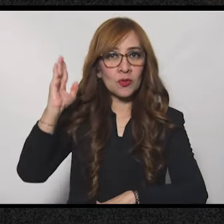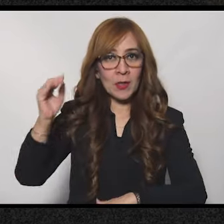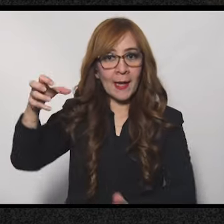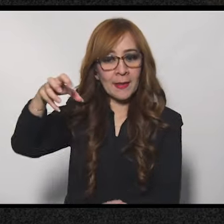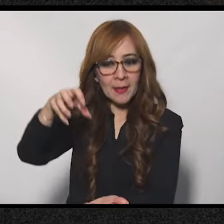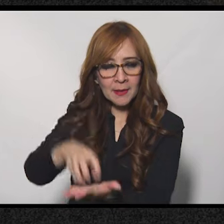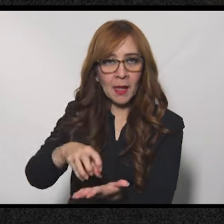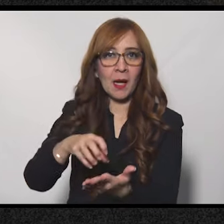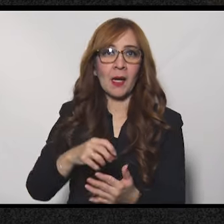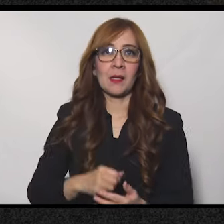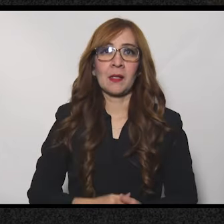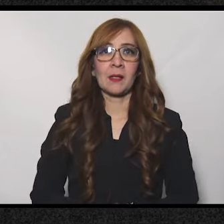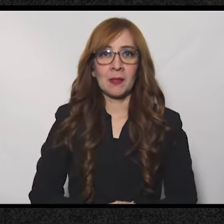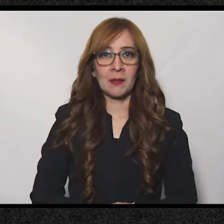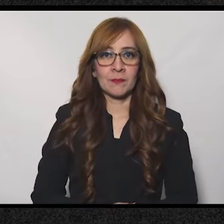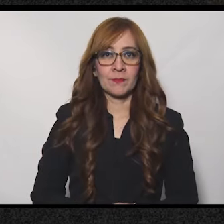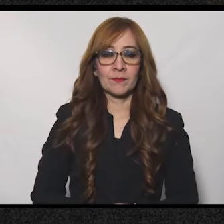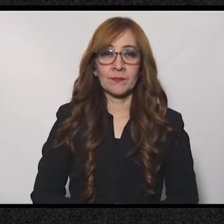diletakkan.